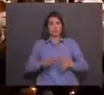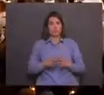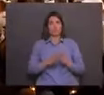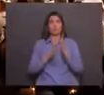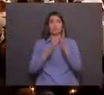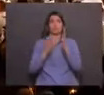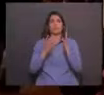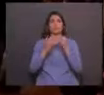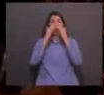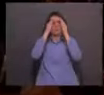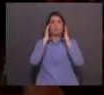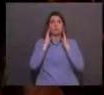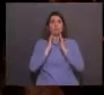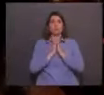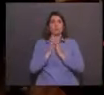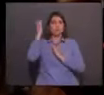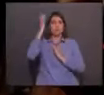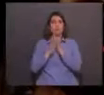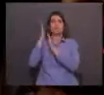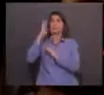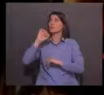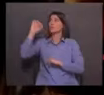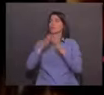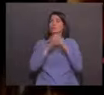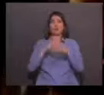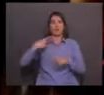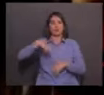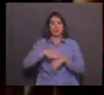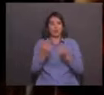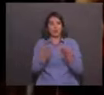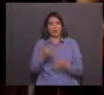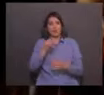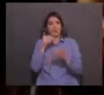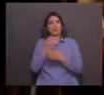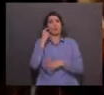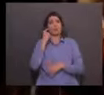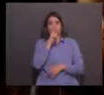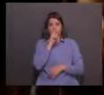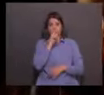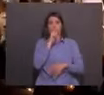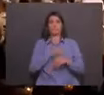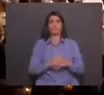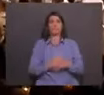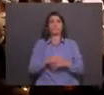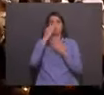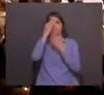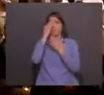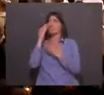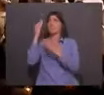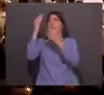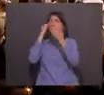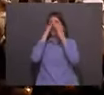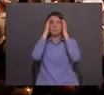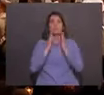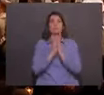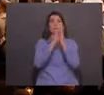Mãe de Deus, rogai por nós, pecadores, agora e na hora da nossa morte. Amém. Santa Maria, plena de